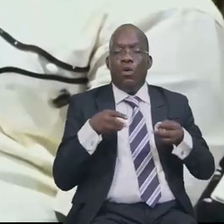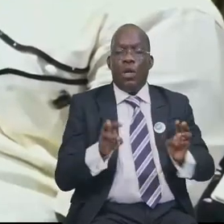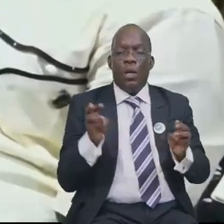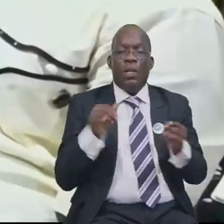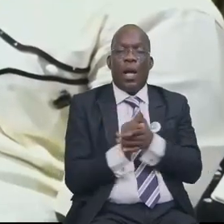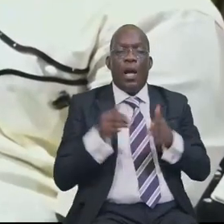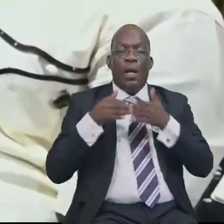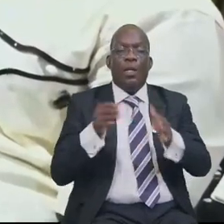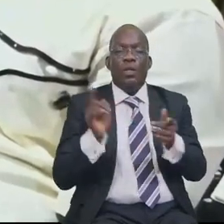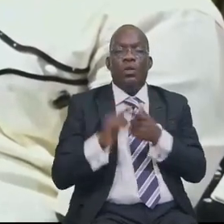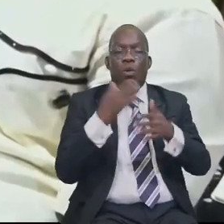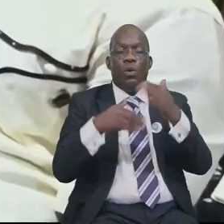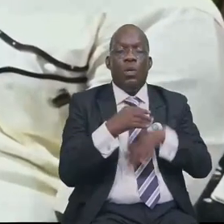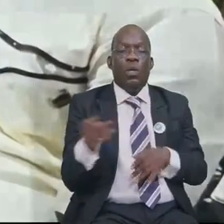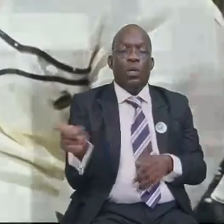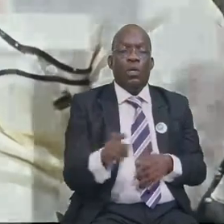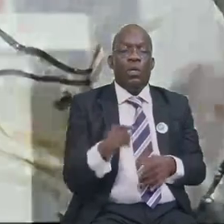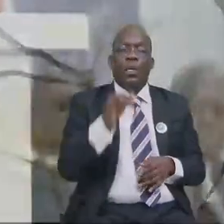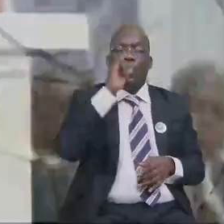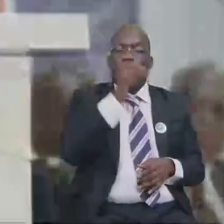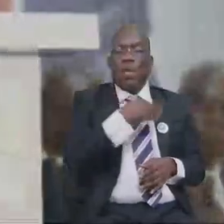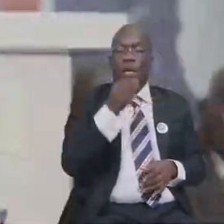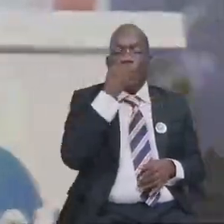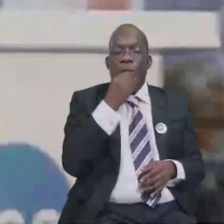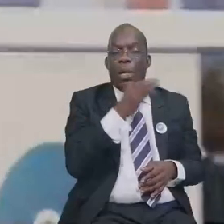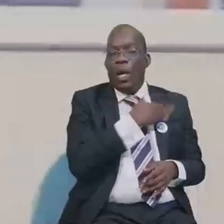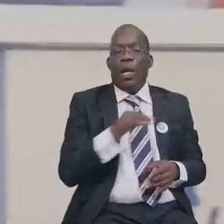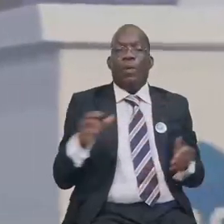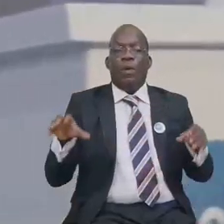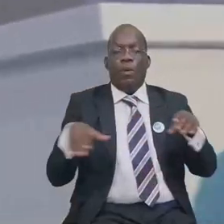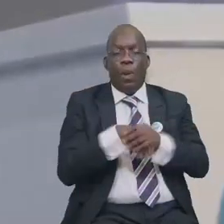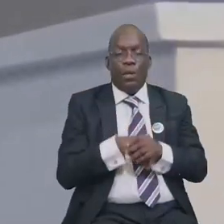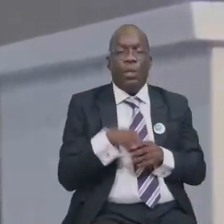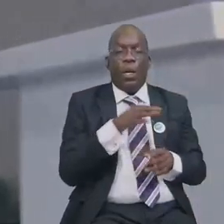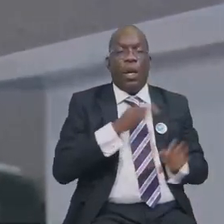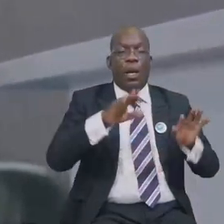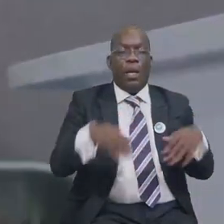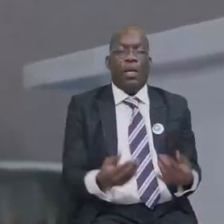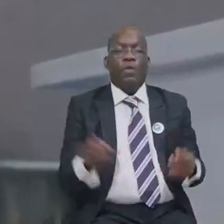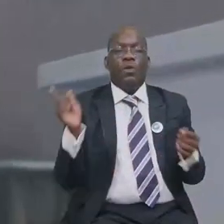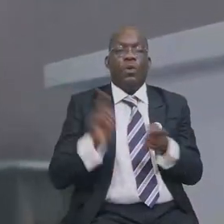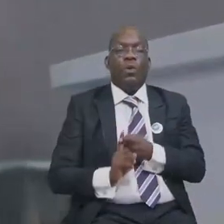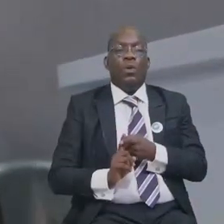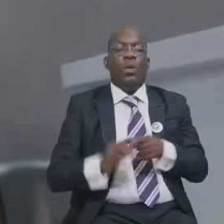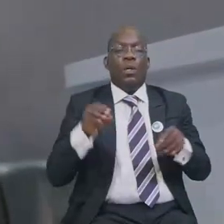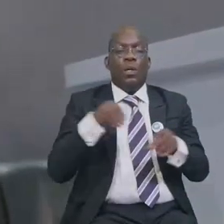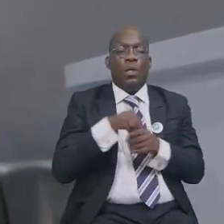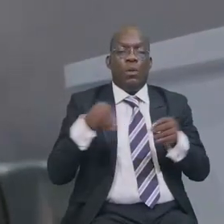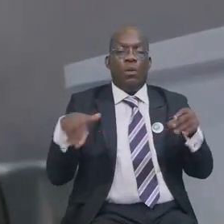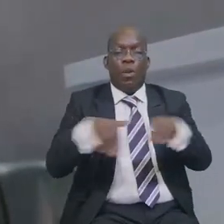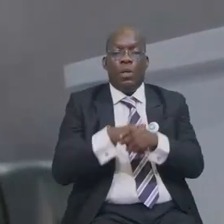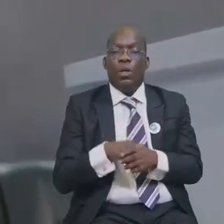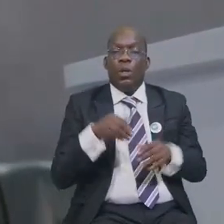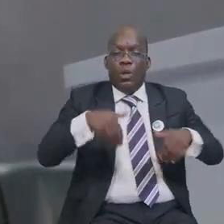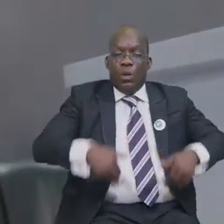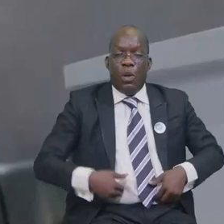Ils mangeaient, buvaient, se mariaient et mariaient leurs enfants. Si vous regardez notre société aujourd'hui, les jeunes, ils ne pensent qu'au